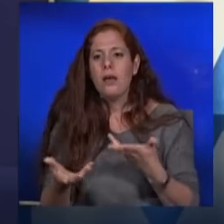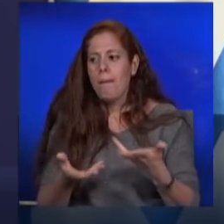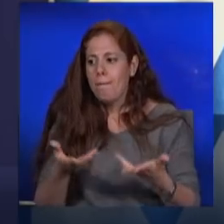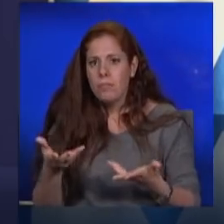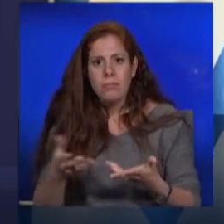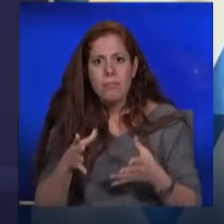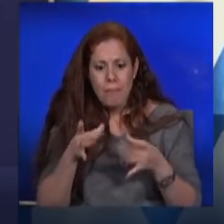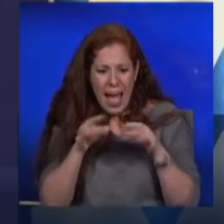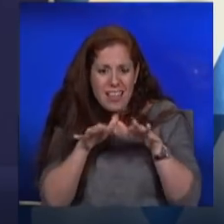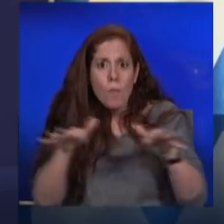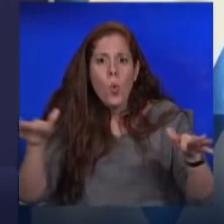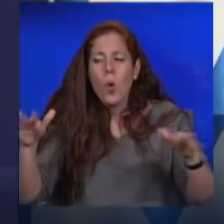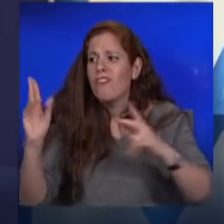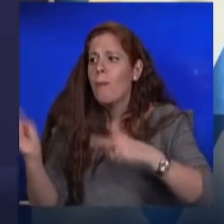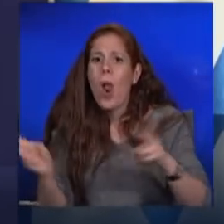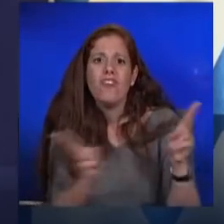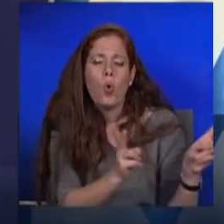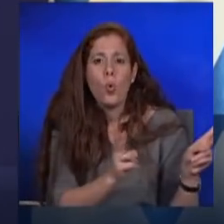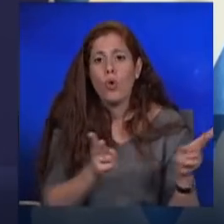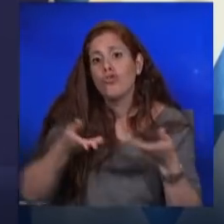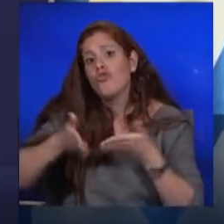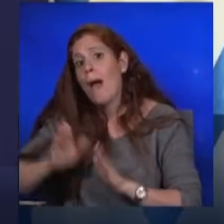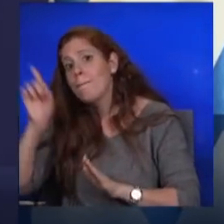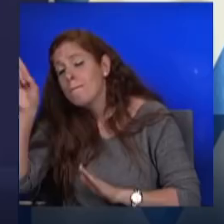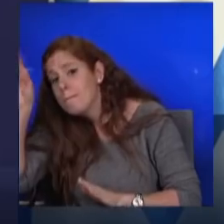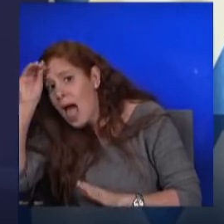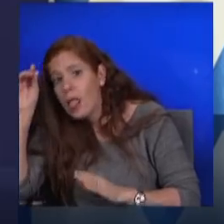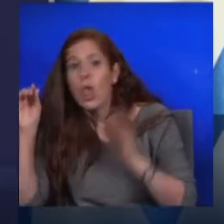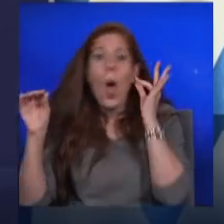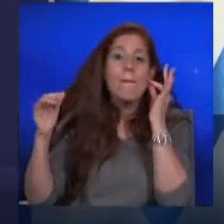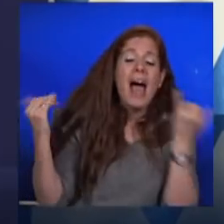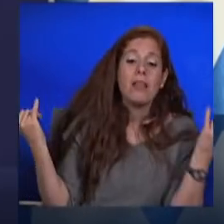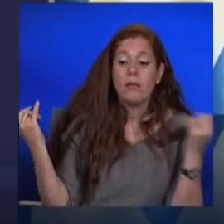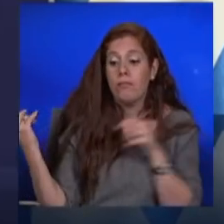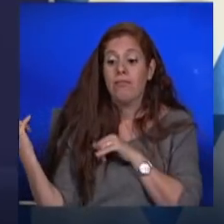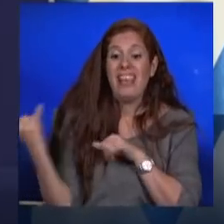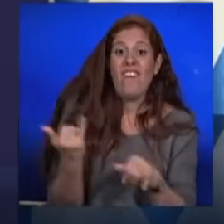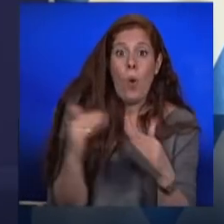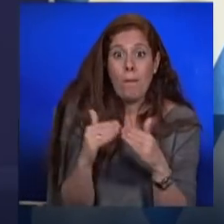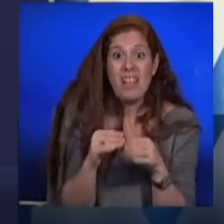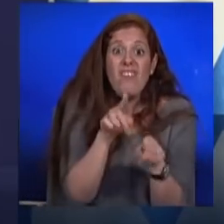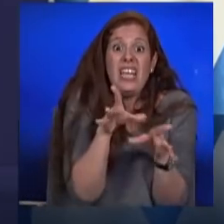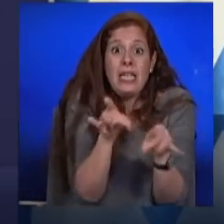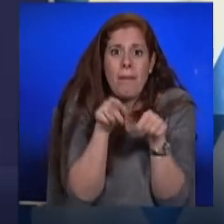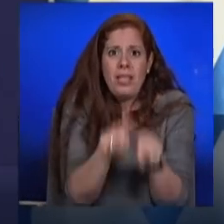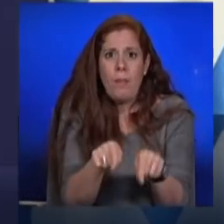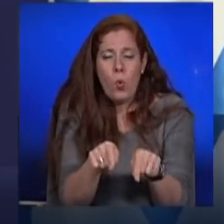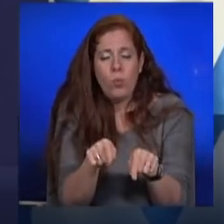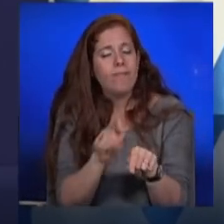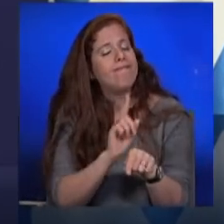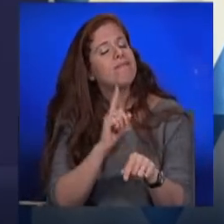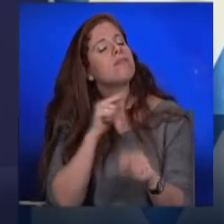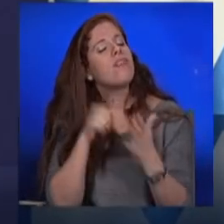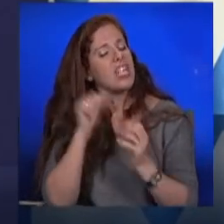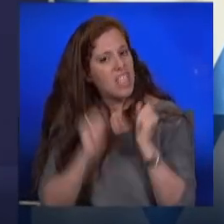ההידבקויות האפשרויות שהבן או הבת יביאו איתם הביתה, ולכן אתם תידבקו. ולכן זה קשה,